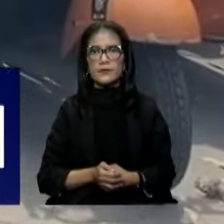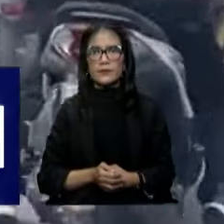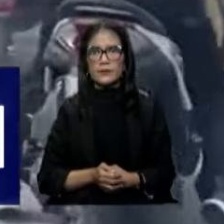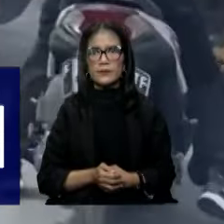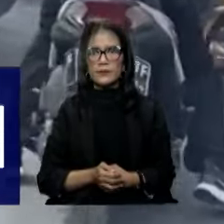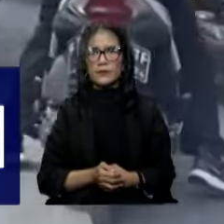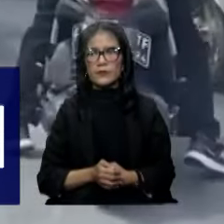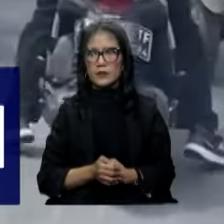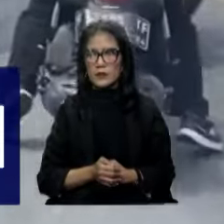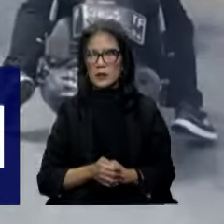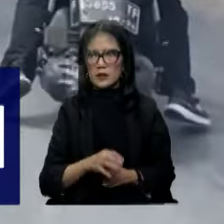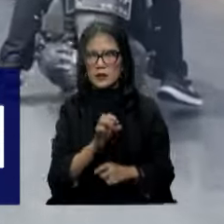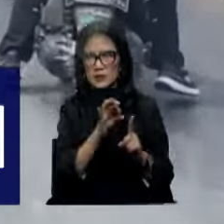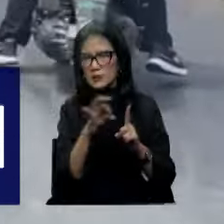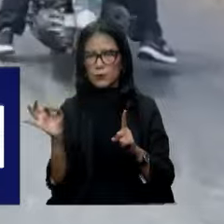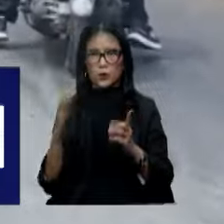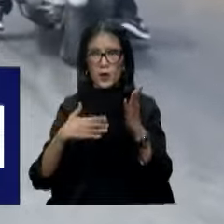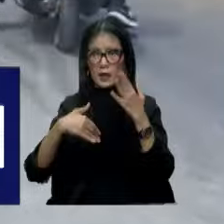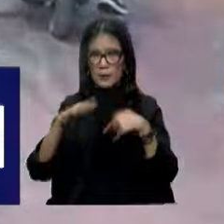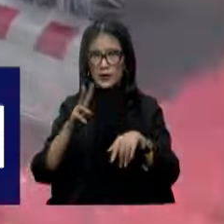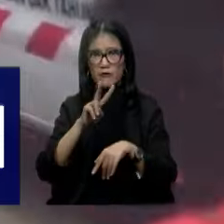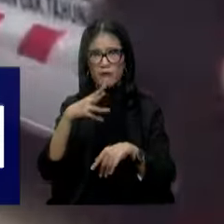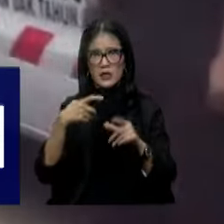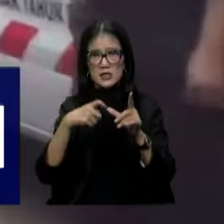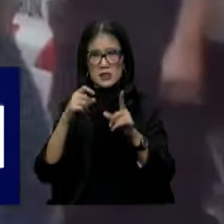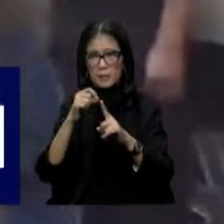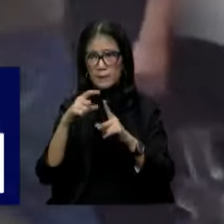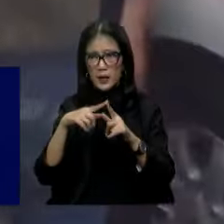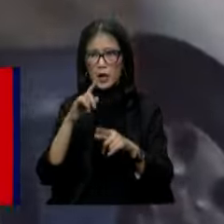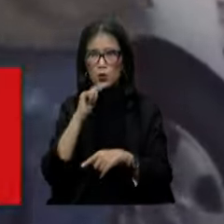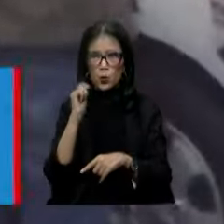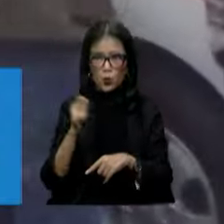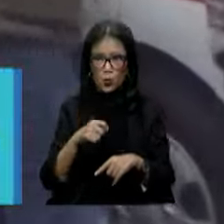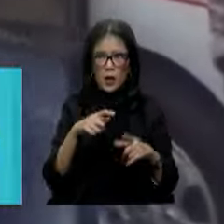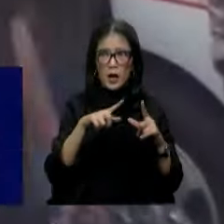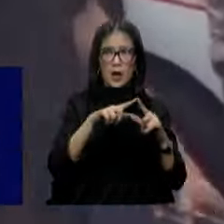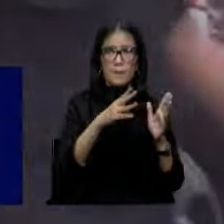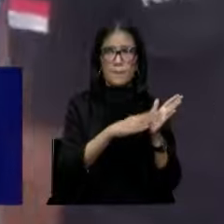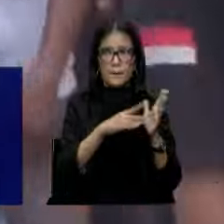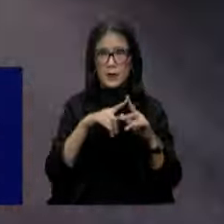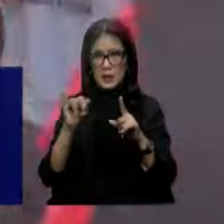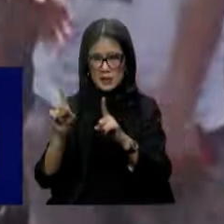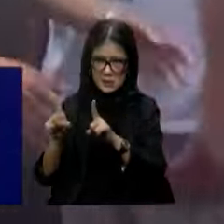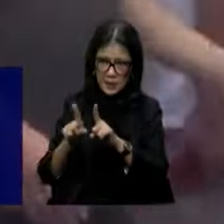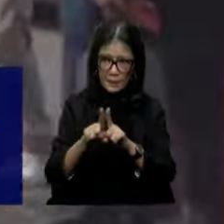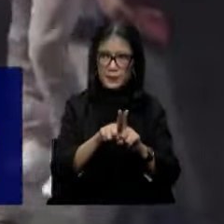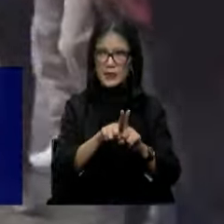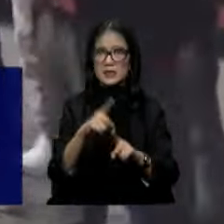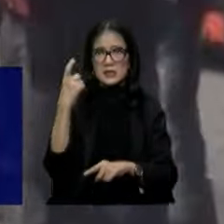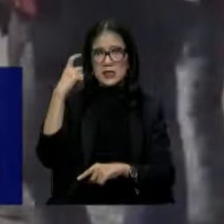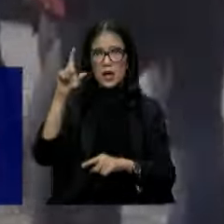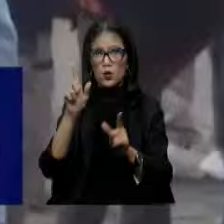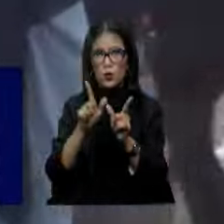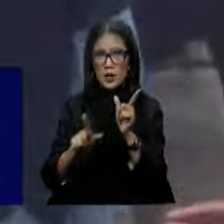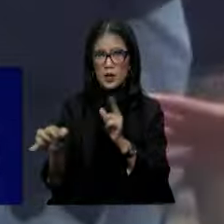Ribuan pendukung menggunakan Vespa klasik mengantar pasangan Ahmad Fahmi dan Dida Sembada mendaftar sebagai calon wali kota dan calon wakil